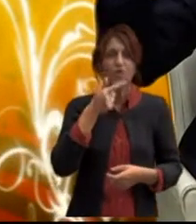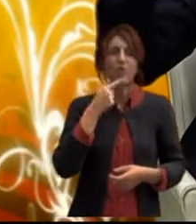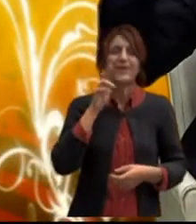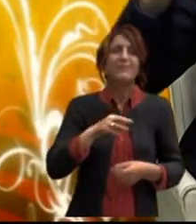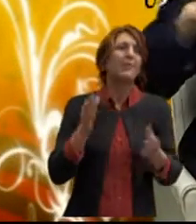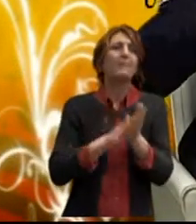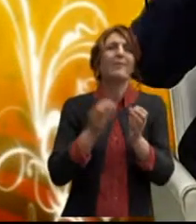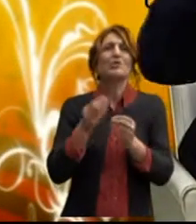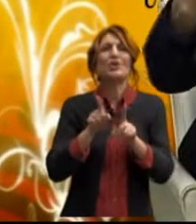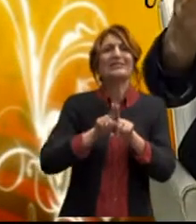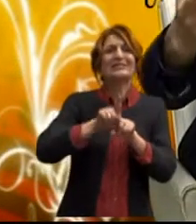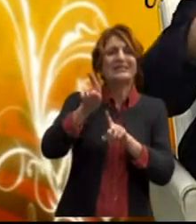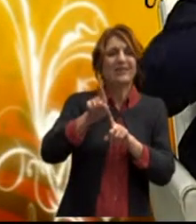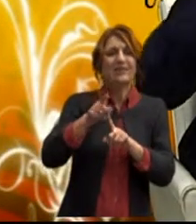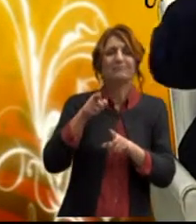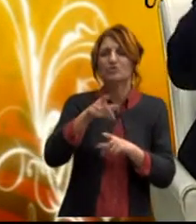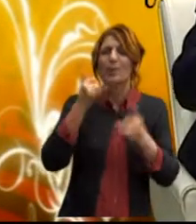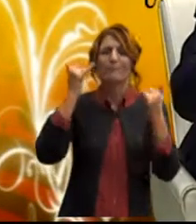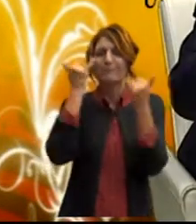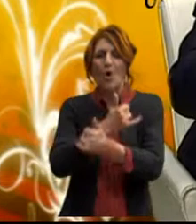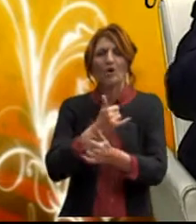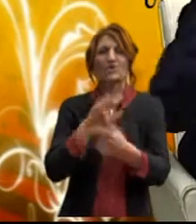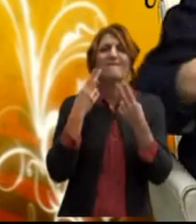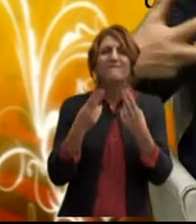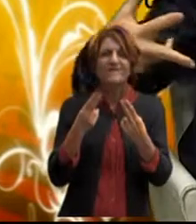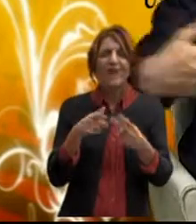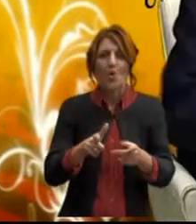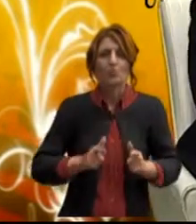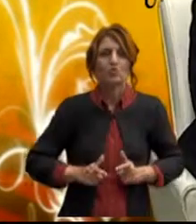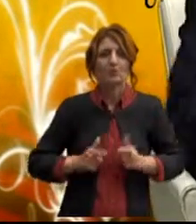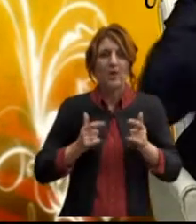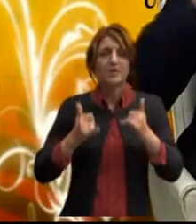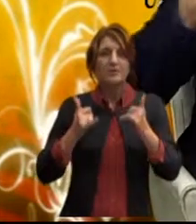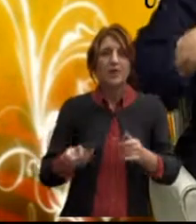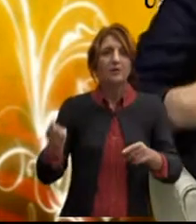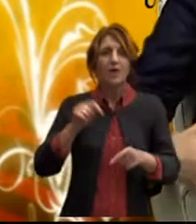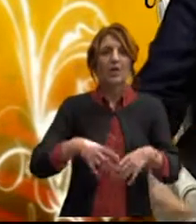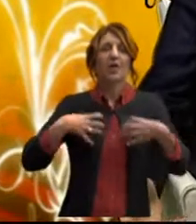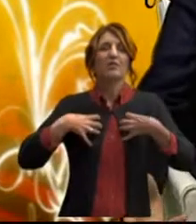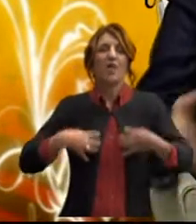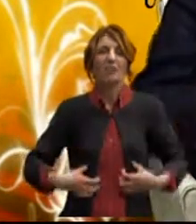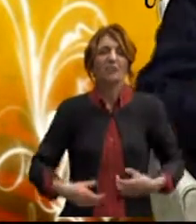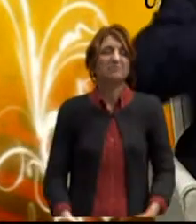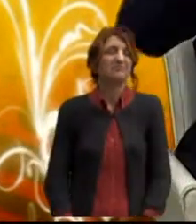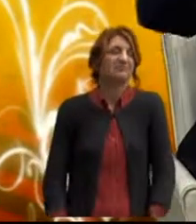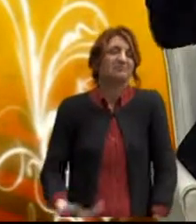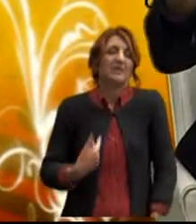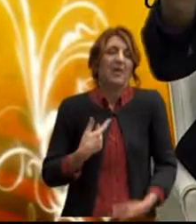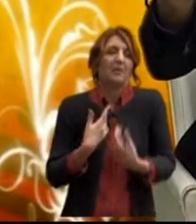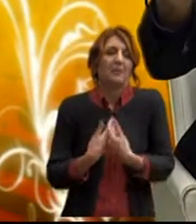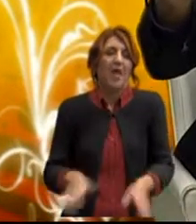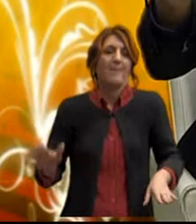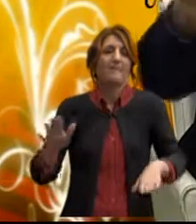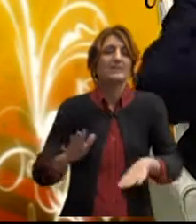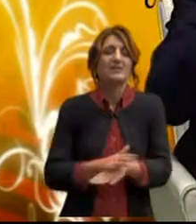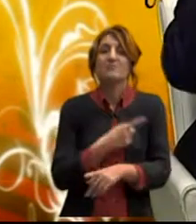ciljeve. Dakle, ali pogrešne ciljeve, pogrešne vrijednosti u životu. I sad dođe depresija i on nema energije. Da. Zašto? Da ne može ostvarivati